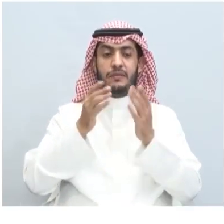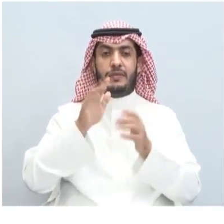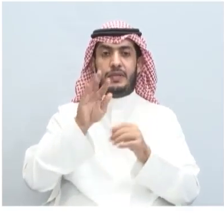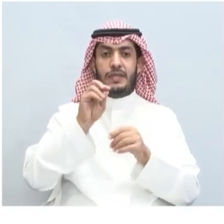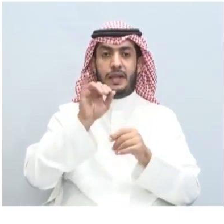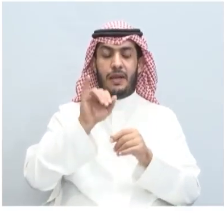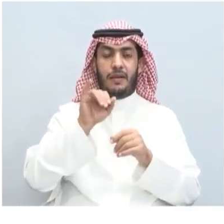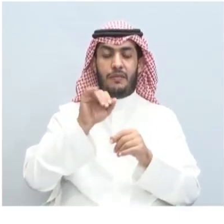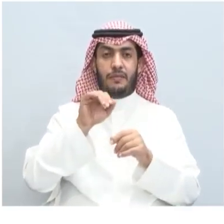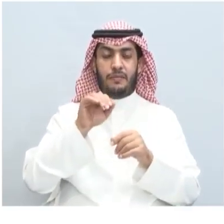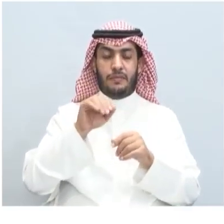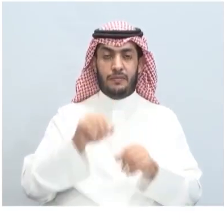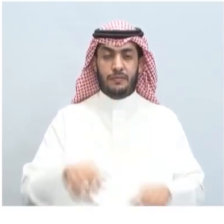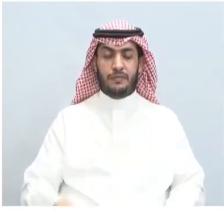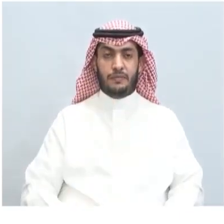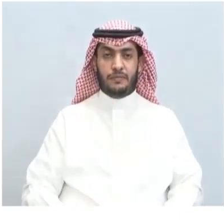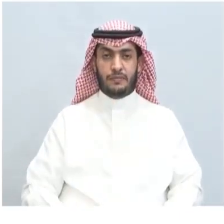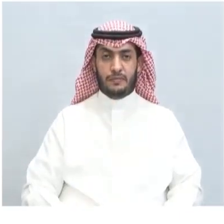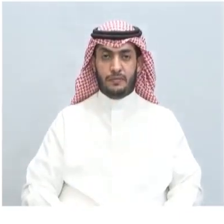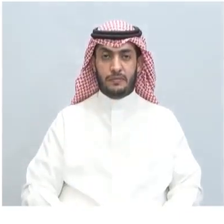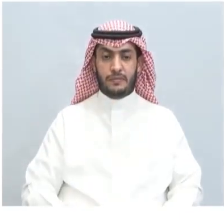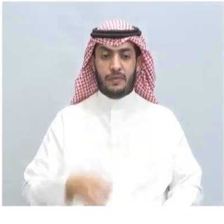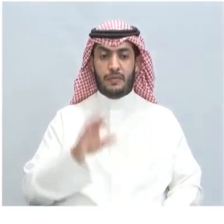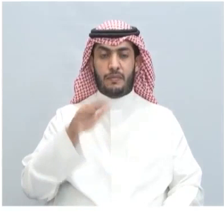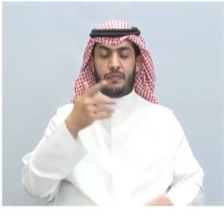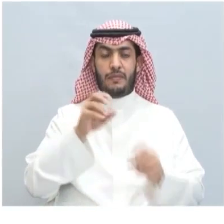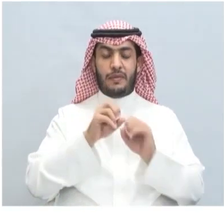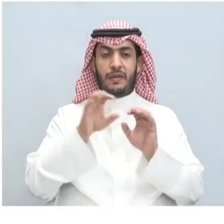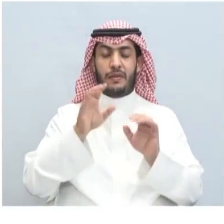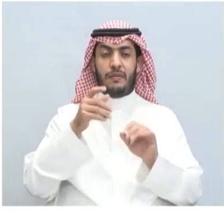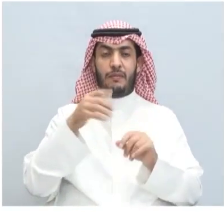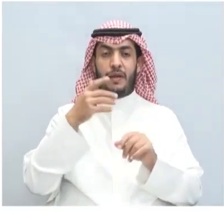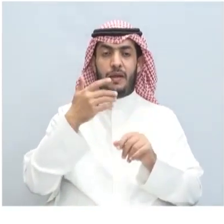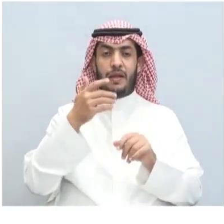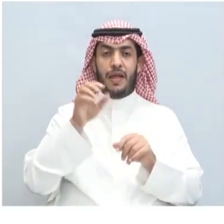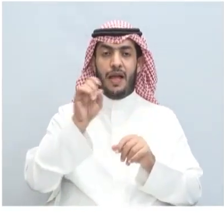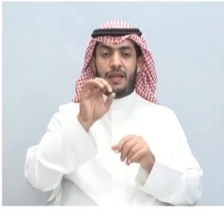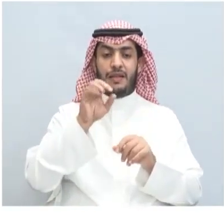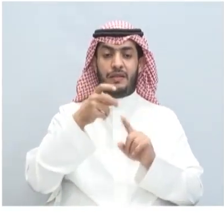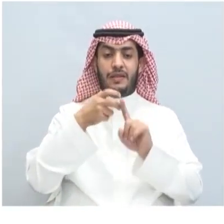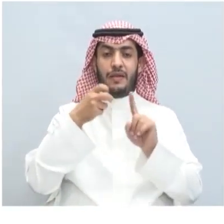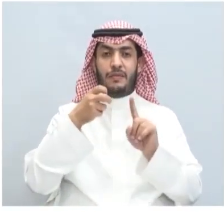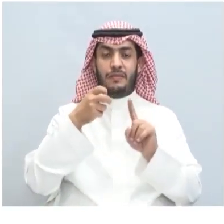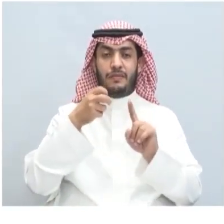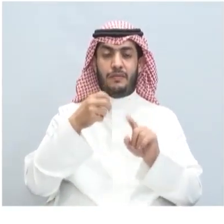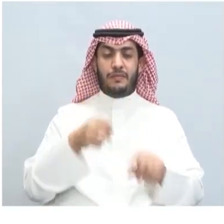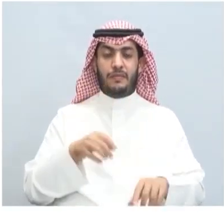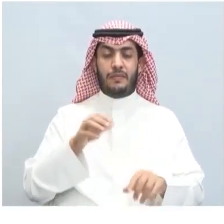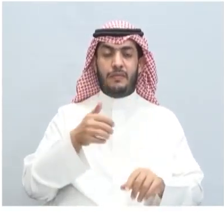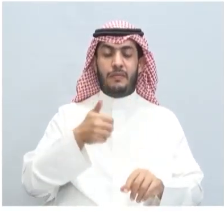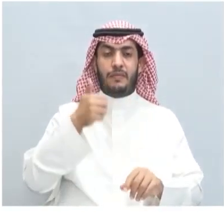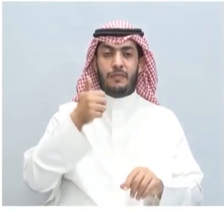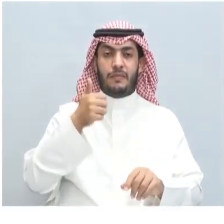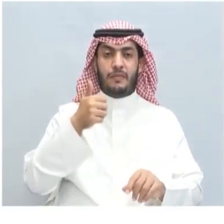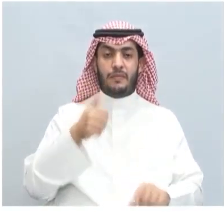قبل التوزيعات بعد التوزيعات اختلف عدد سعر الاسهم او عدد الاسهم عفوا بالتاكيد